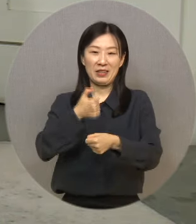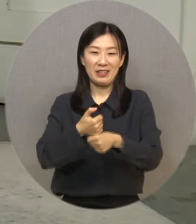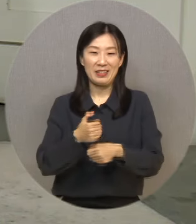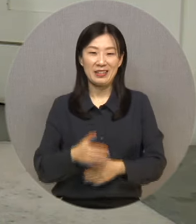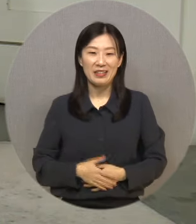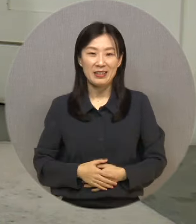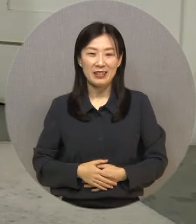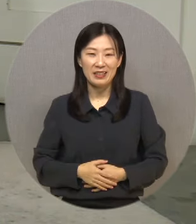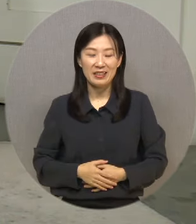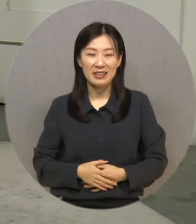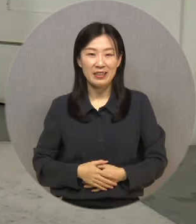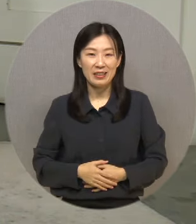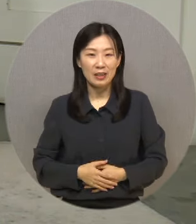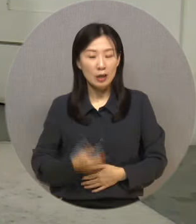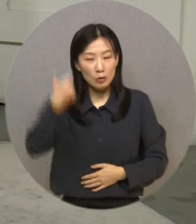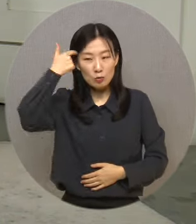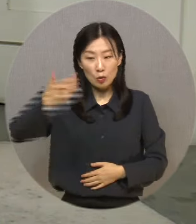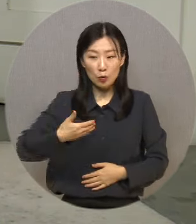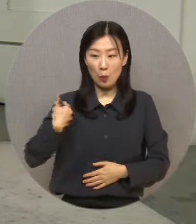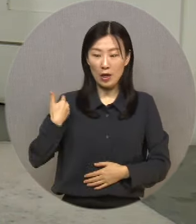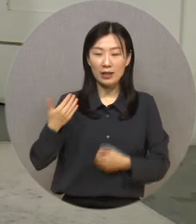그걸 미리 계산하고 있는 것도 아니고. 근데 아주